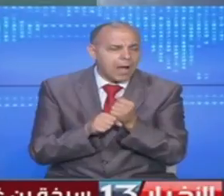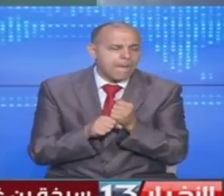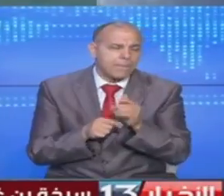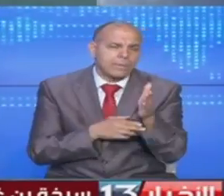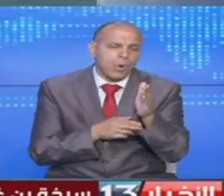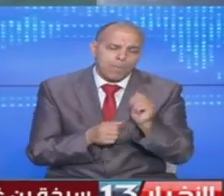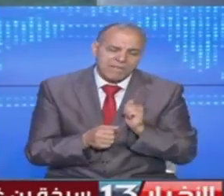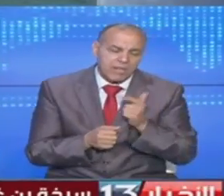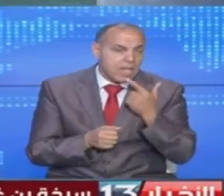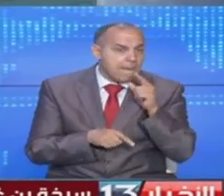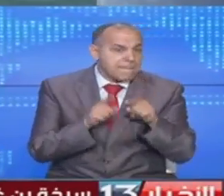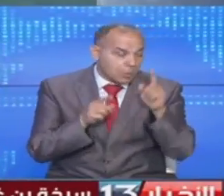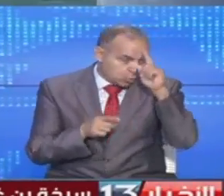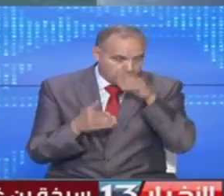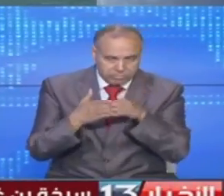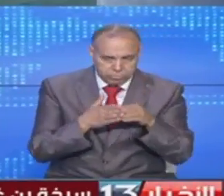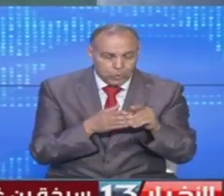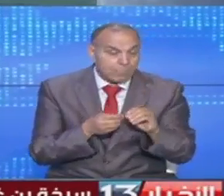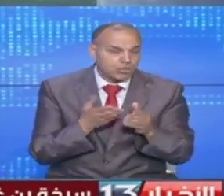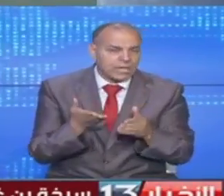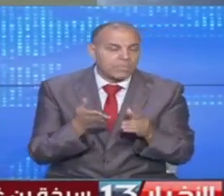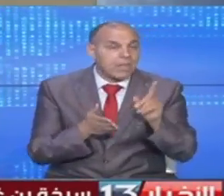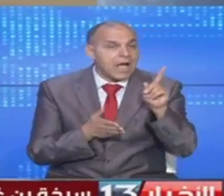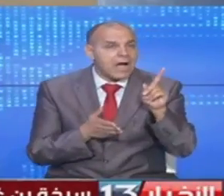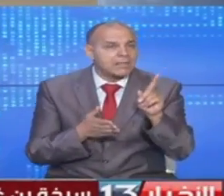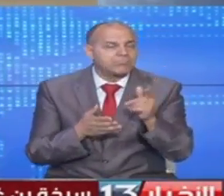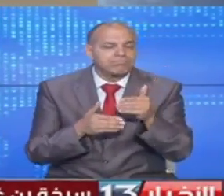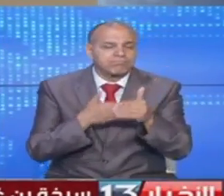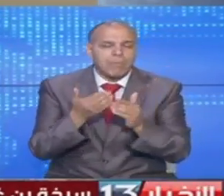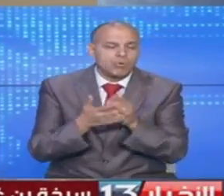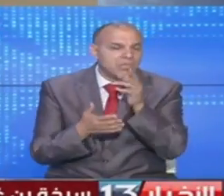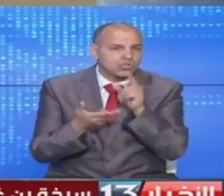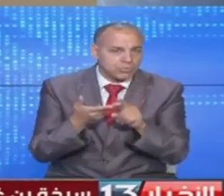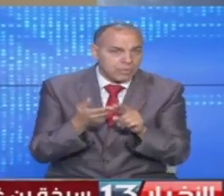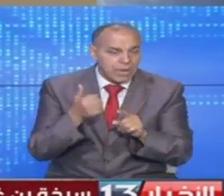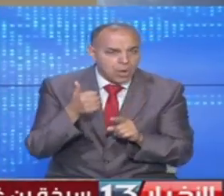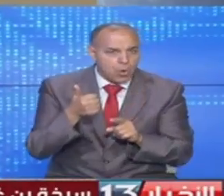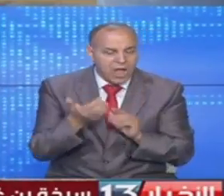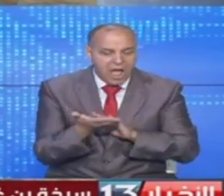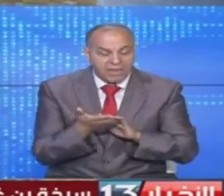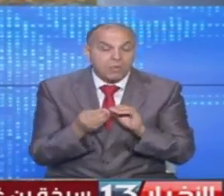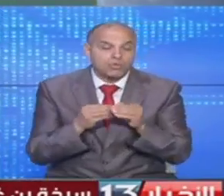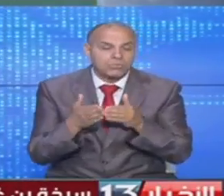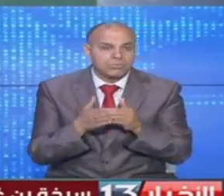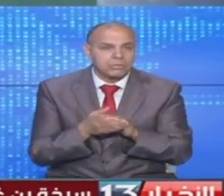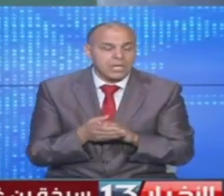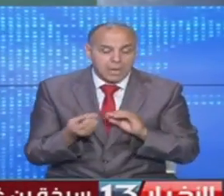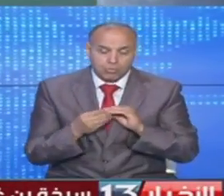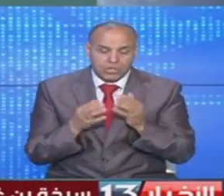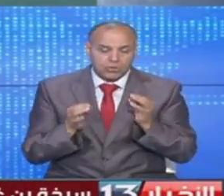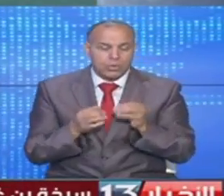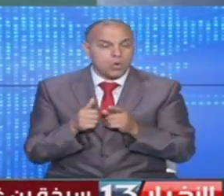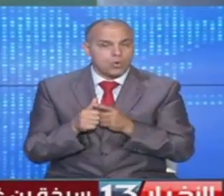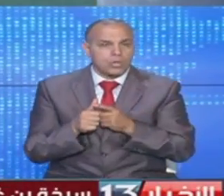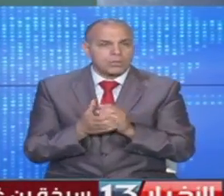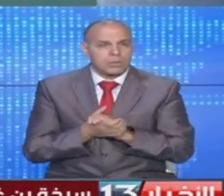والخاص، لكن بعض الصعوبات والإشكاليات تعوق تقدم المشروع ومنها العقارية. الإشكاليات